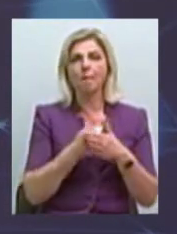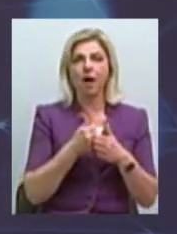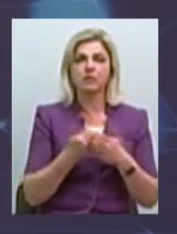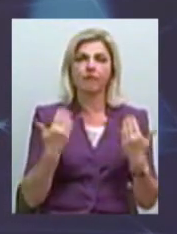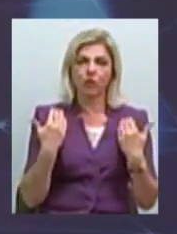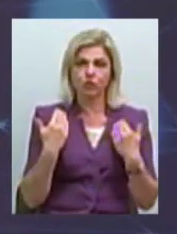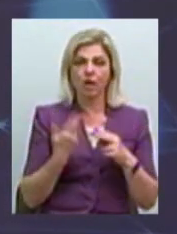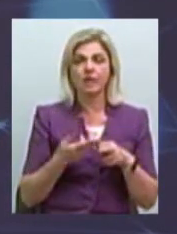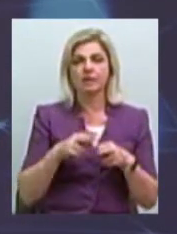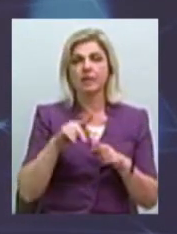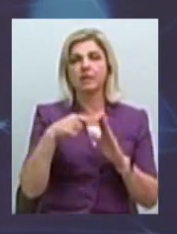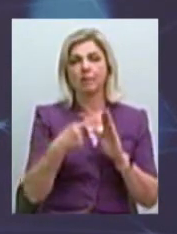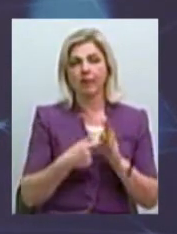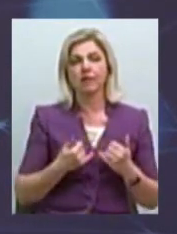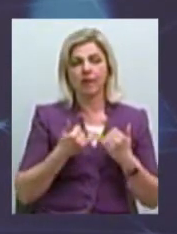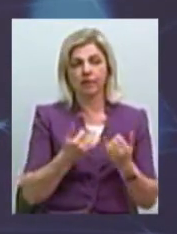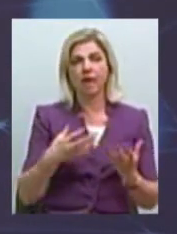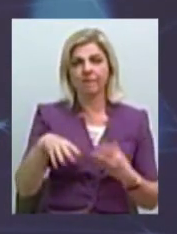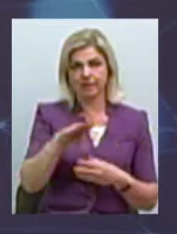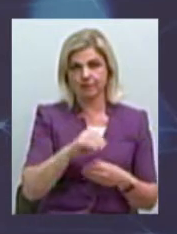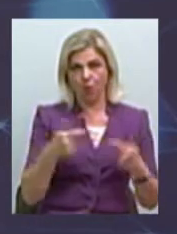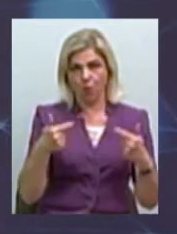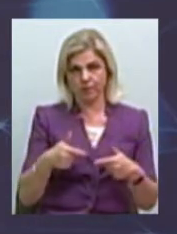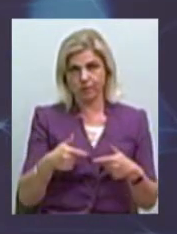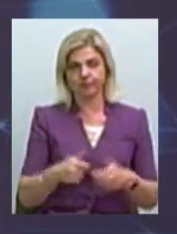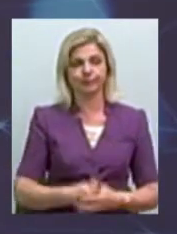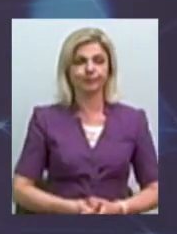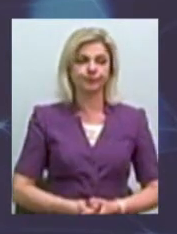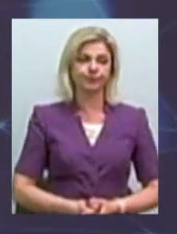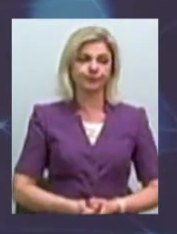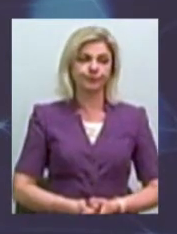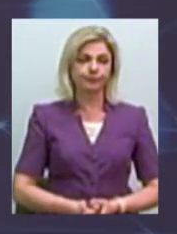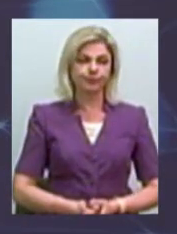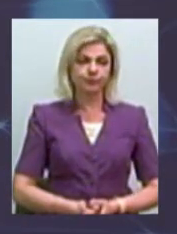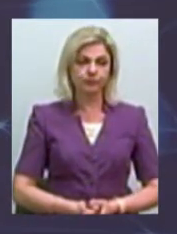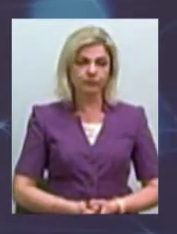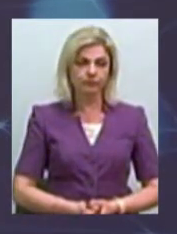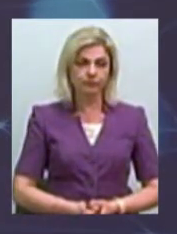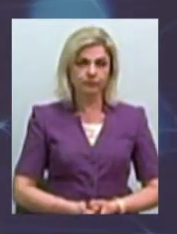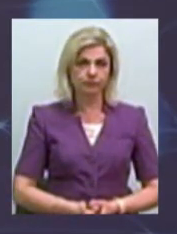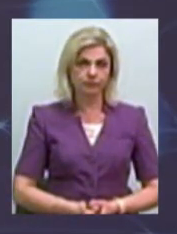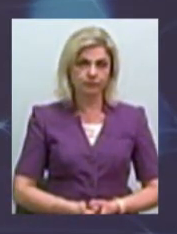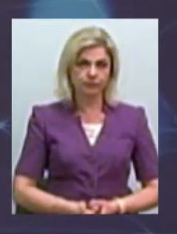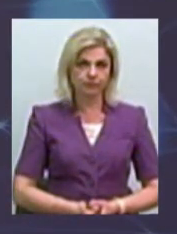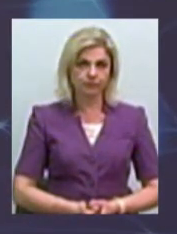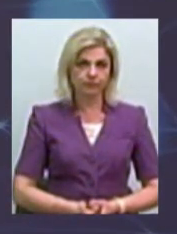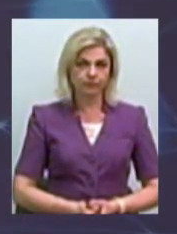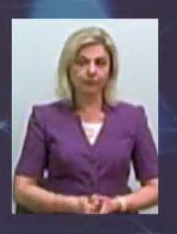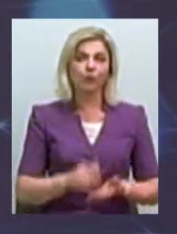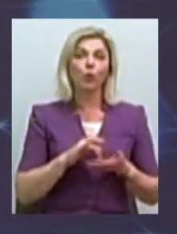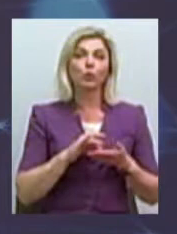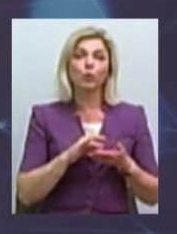це запитання для усіх наших гостей. Я почну. Але почнемо з Дар'ї. Дякую. Ну, ви знаєте,